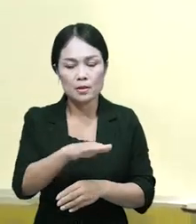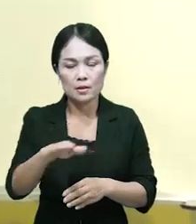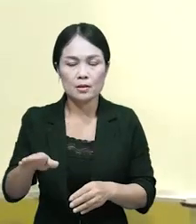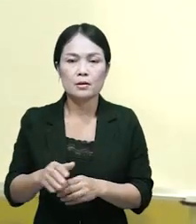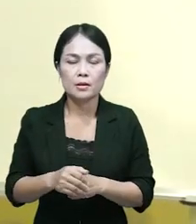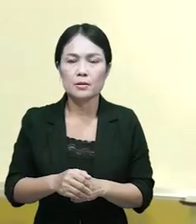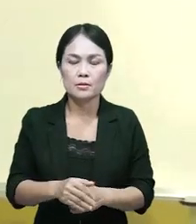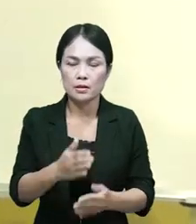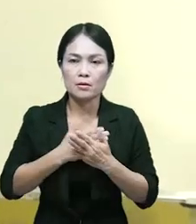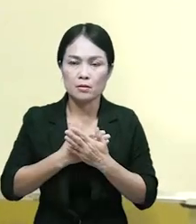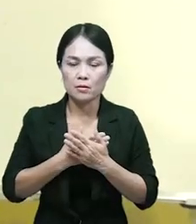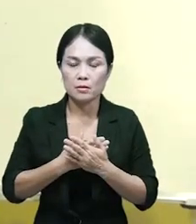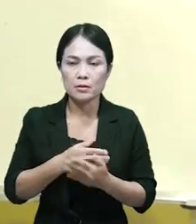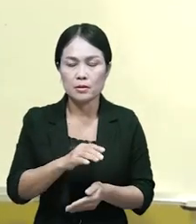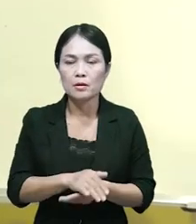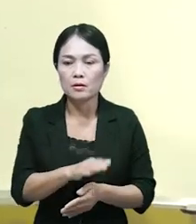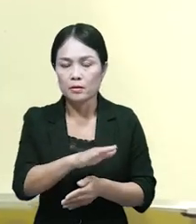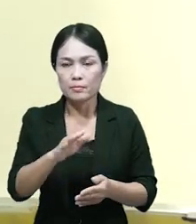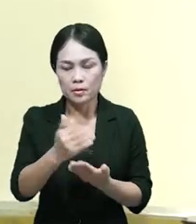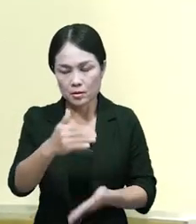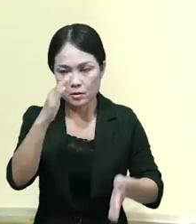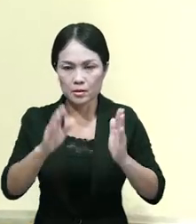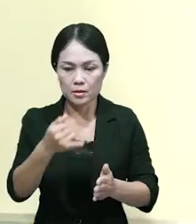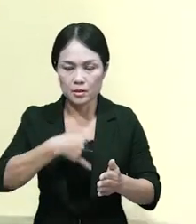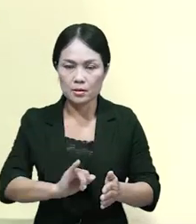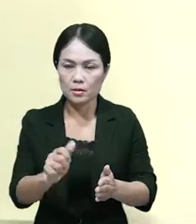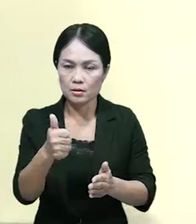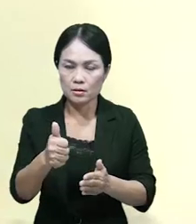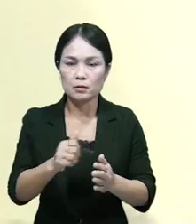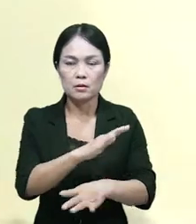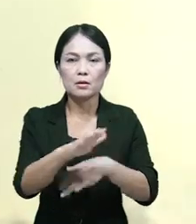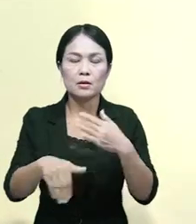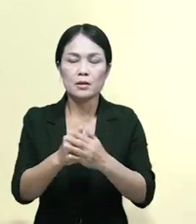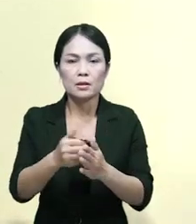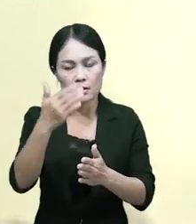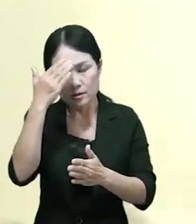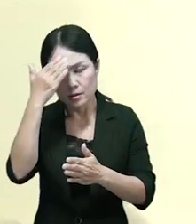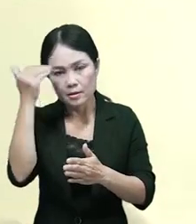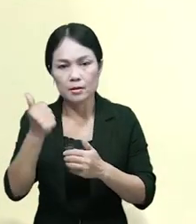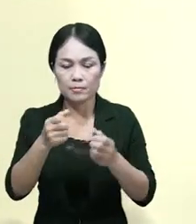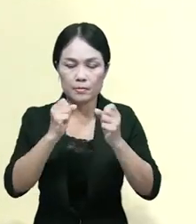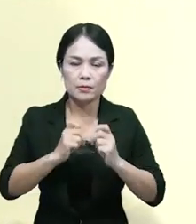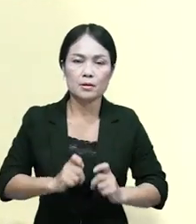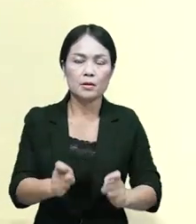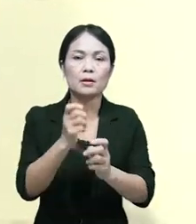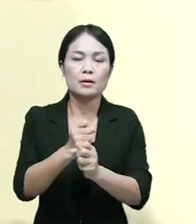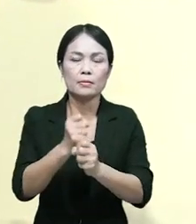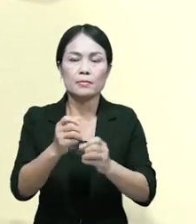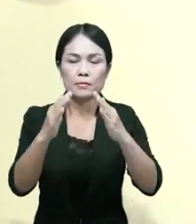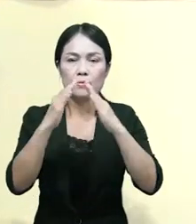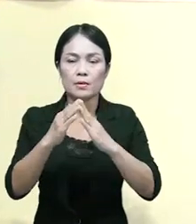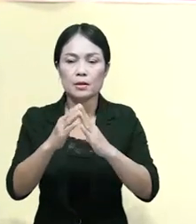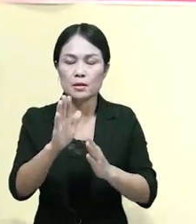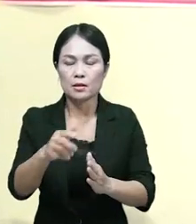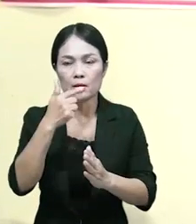ខ្លួនឲ្យខ្លាចជាក្មេងល្អចាជាសិស្សល្អជាកូនល្អទាំងអស់គ្នាណាកូនណាហើយកុំភ្លេចខិតខំជួយធ្វើកិច្ចការផ្ទះរបស់